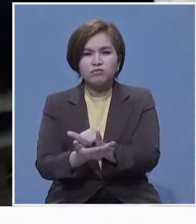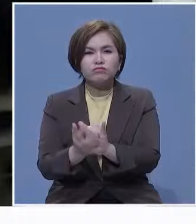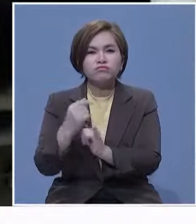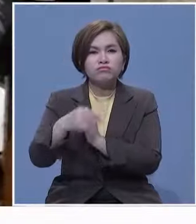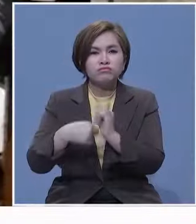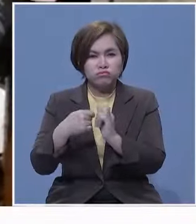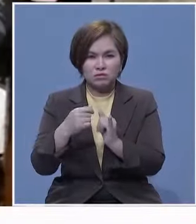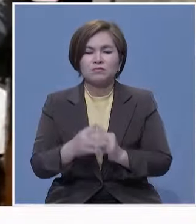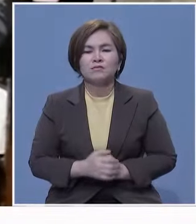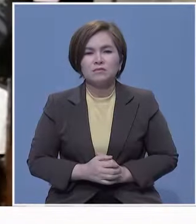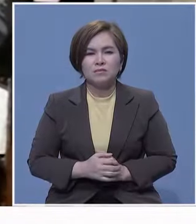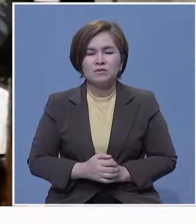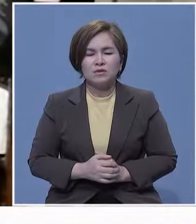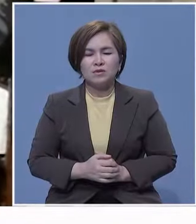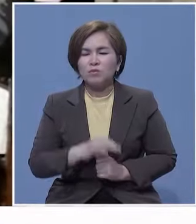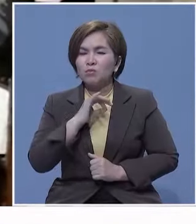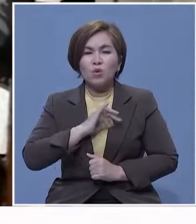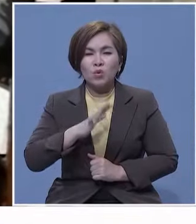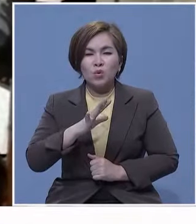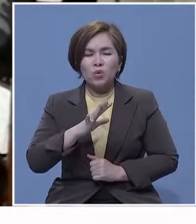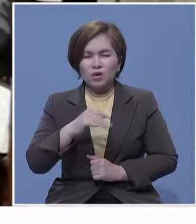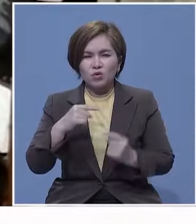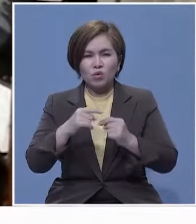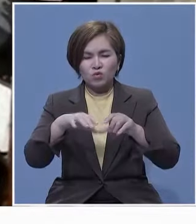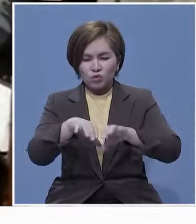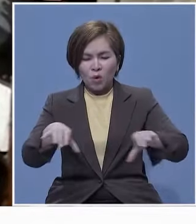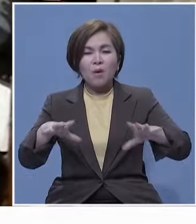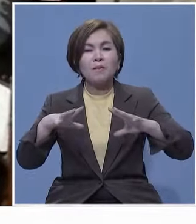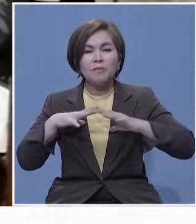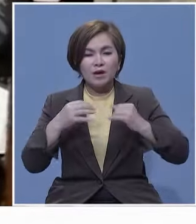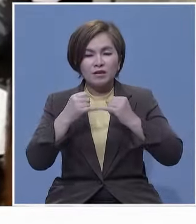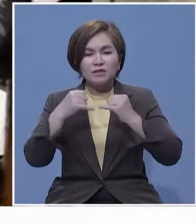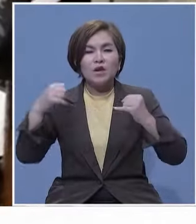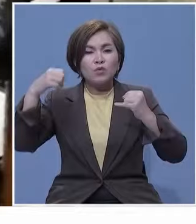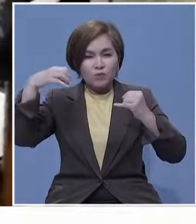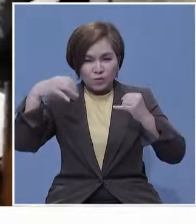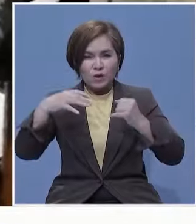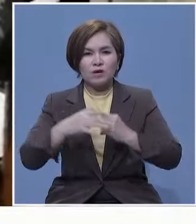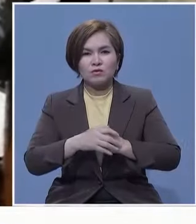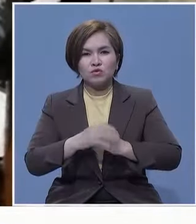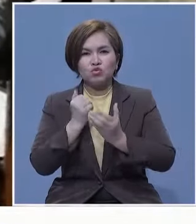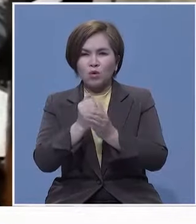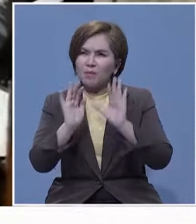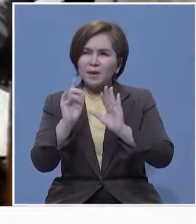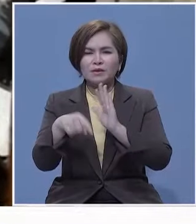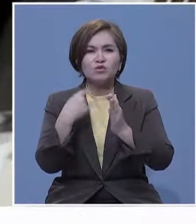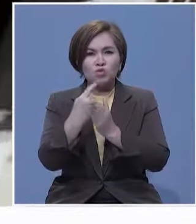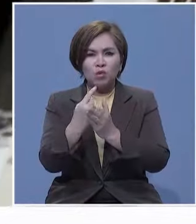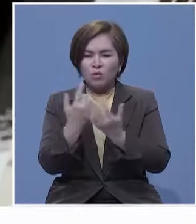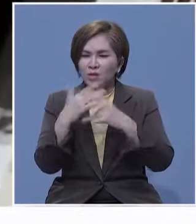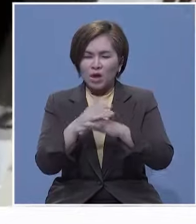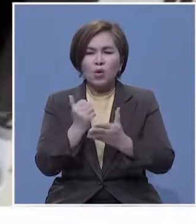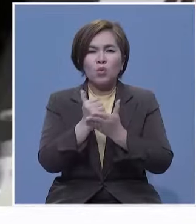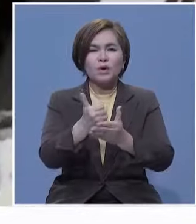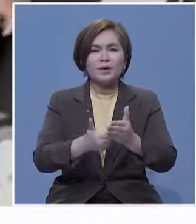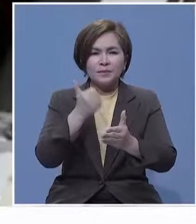คนขับรถหัวเจาะที่นอนหมดสติในท่อพักสายไฟใต้ดินขึ้นมาด้านบนโดยต้องใช้เวลากว่า1ชั่วโมงจึงสามารถช่วยเหลือได้สำ